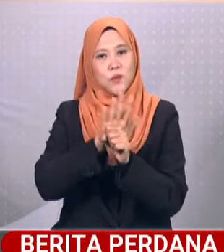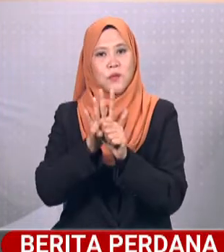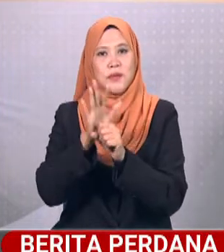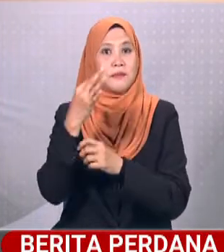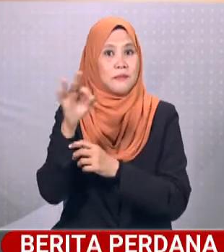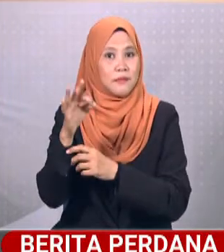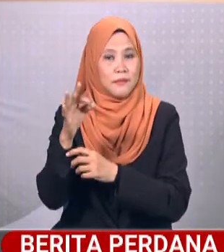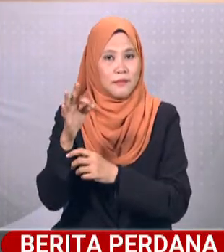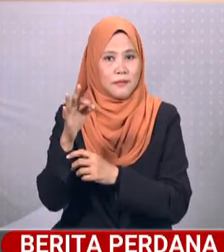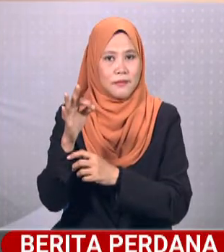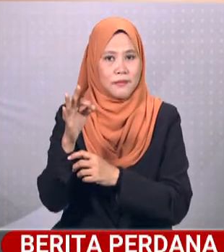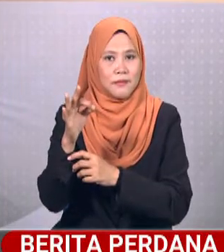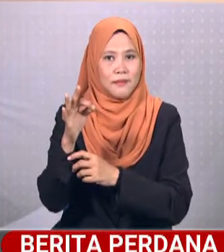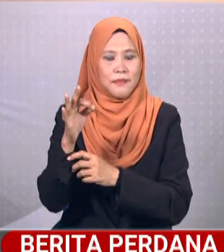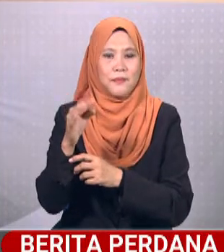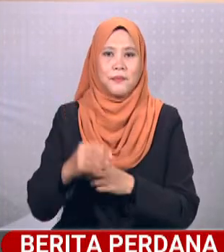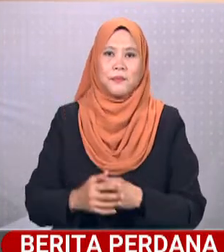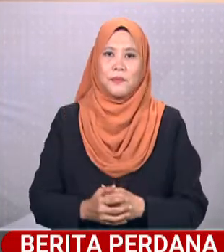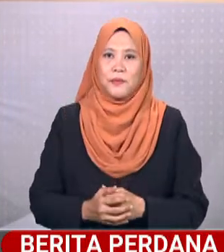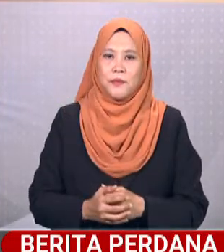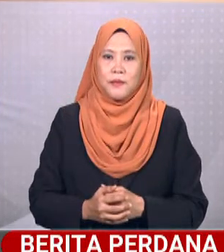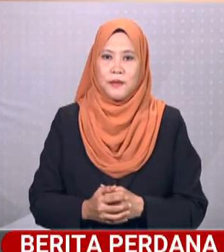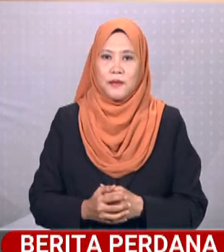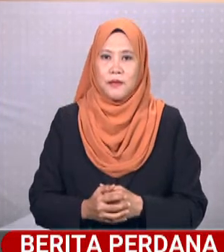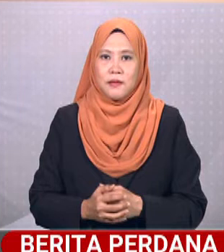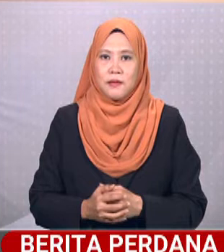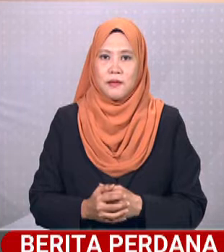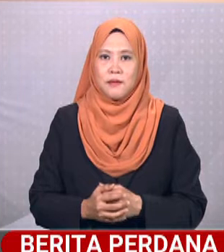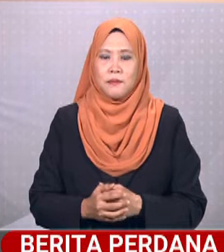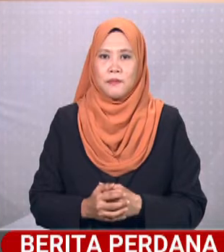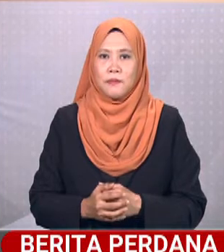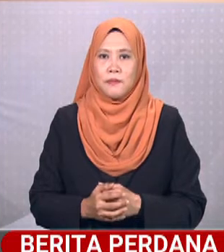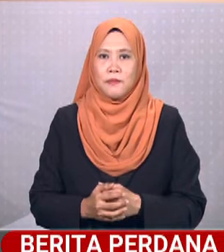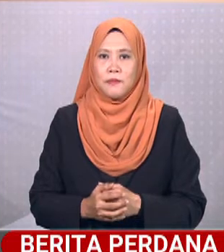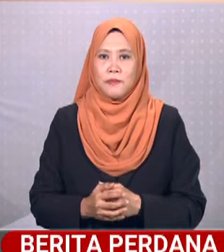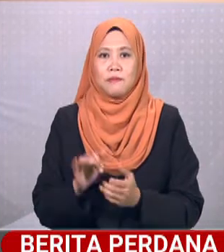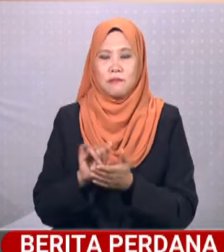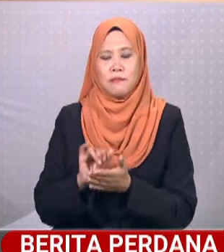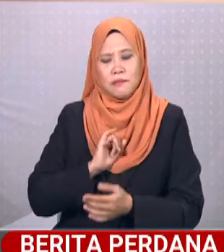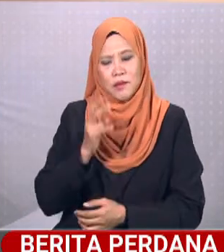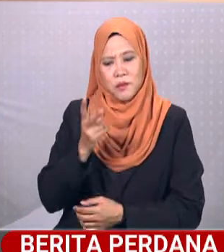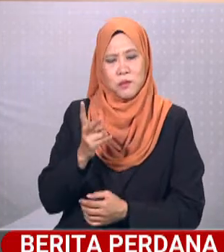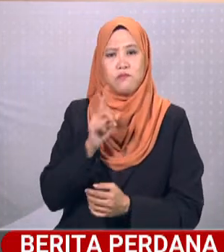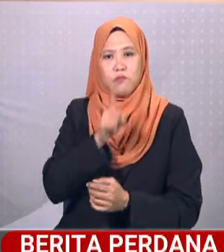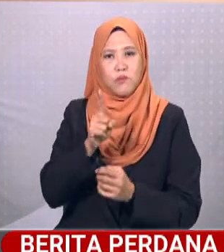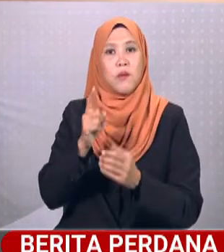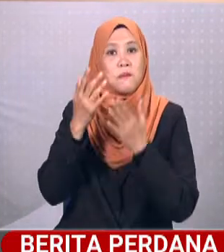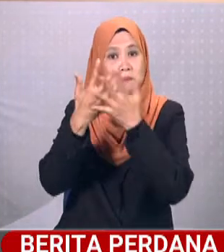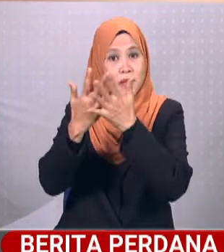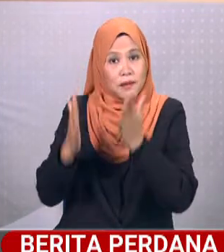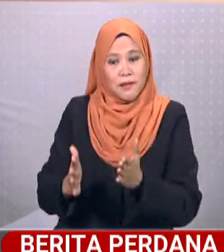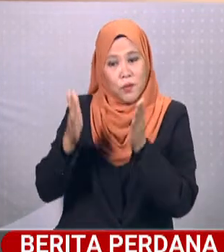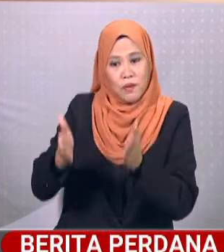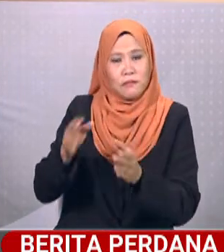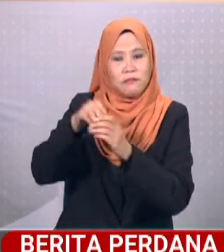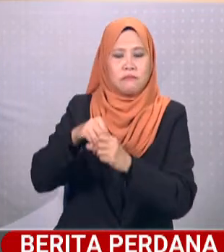berkaitan dengan COVID-19 ini. Jadi inilah saya nampak kembangan yang begitu besar yang diberikan